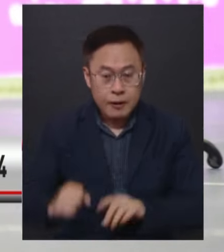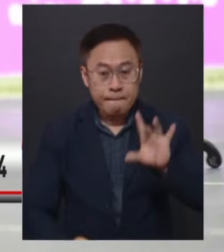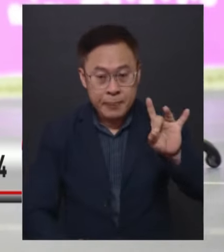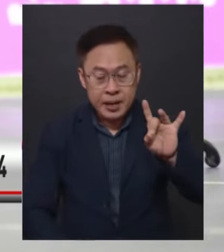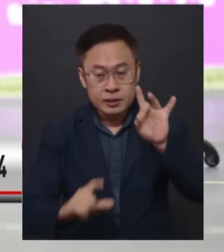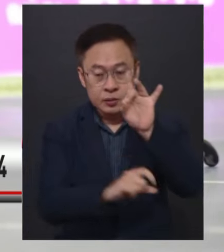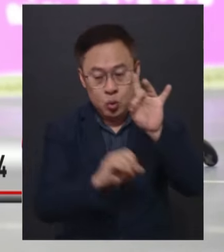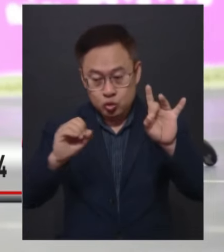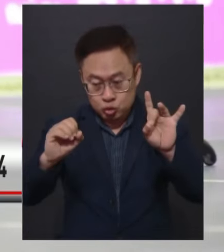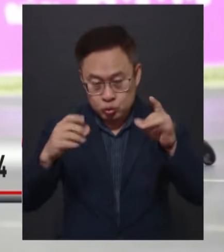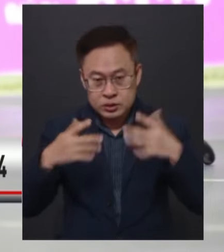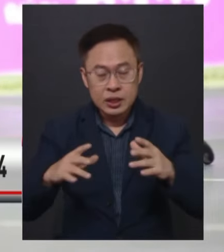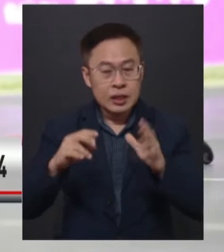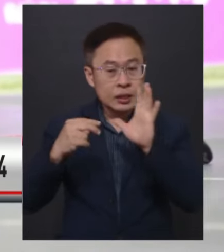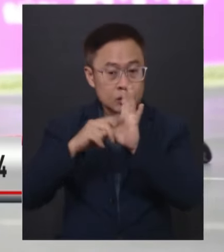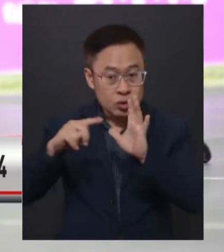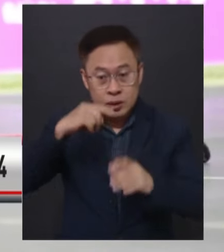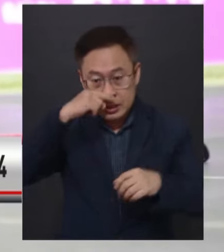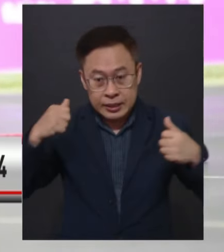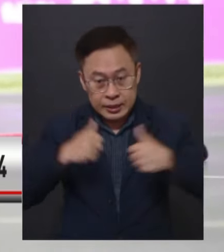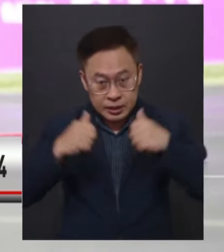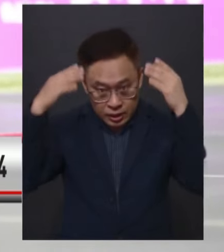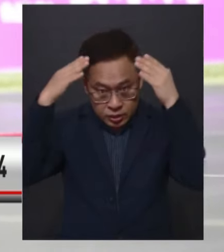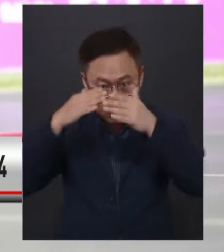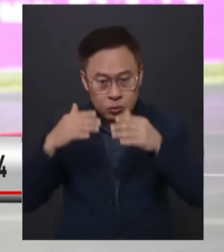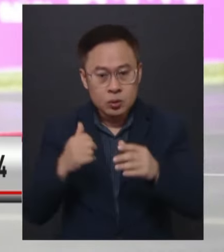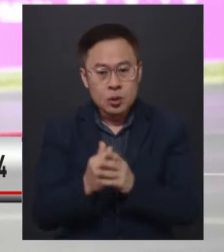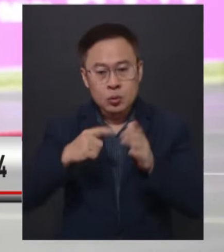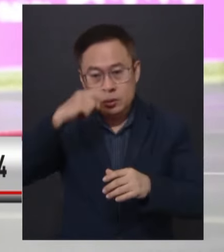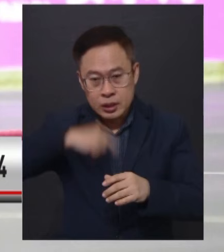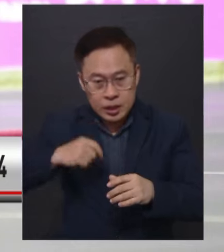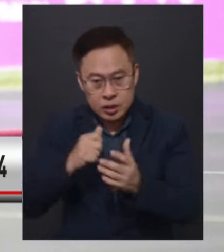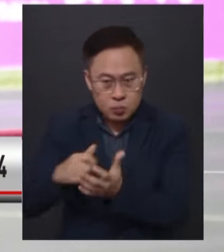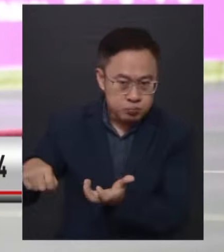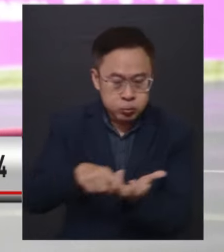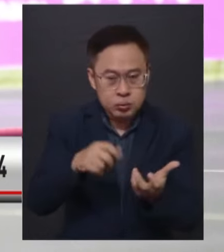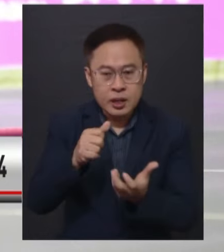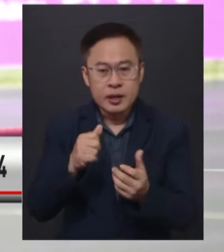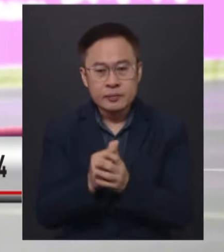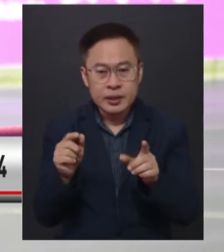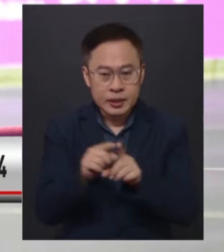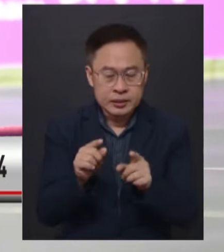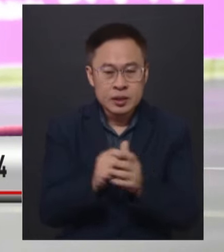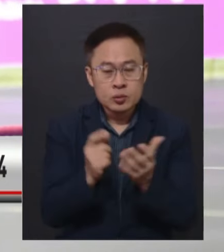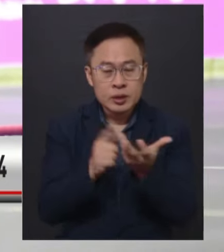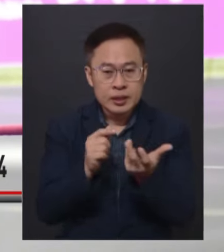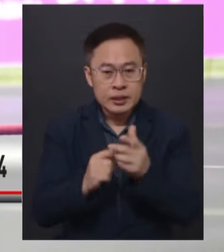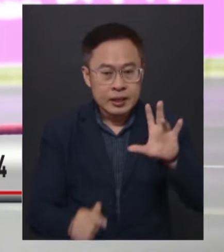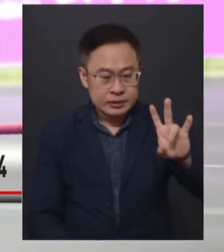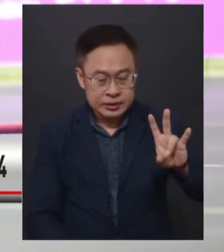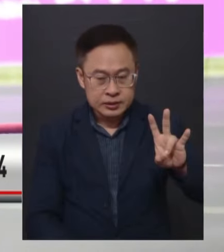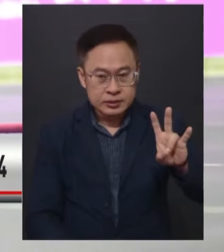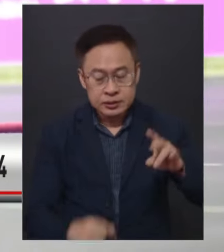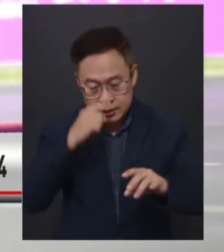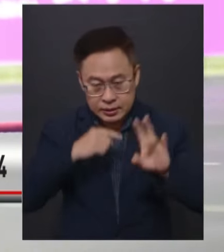อินโดนีเซียค่ะซึ่งทับฮอกกี้สาวไทยก็ยังโชว์ฟอร์มได้อย่างยอดเยี่ยมและเอาชนะไปได้ 7-1คว้า